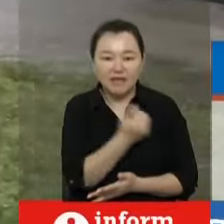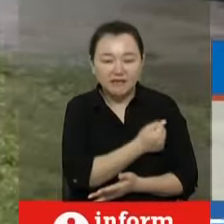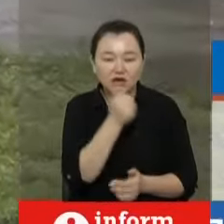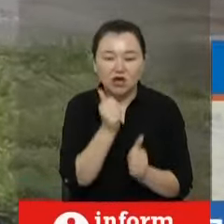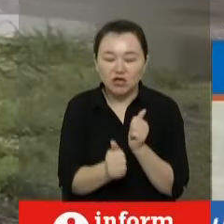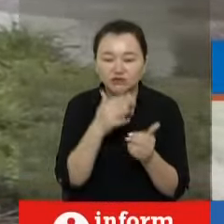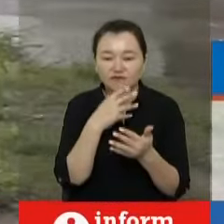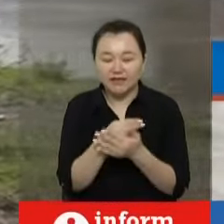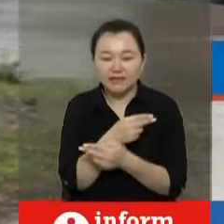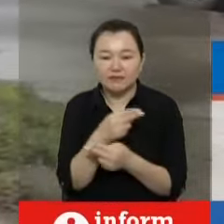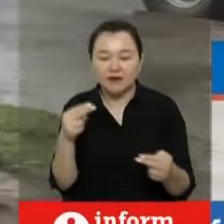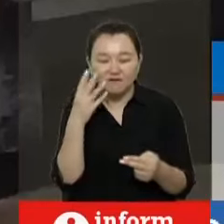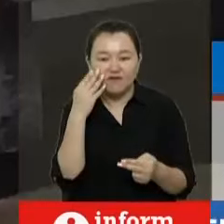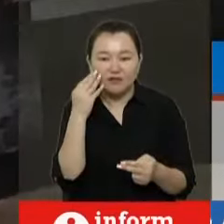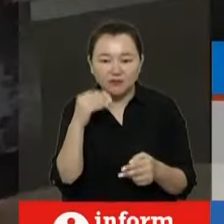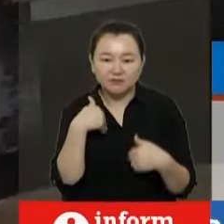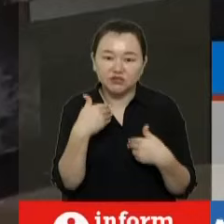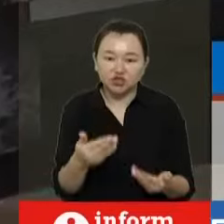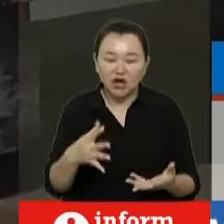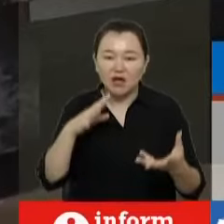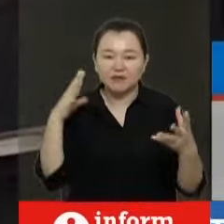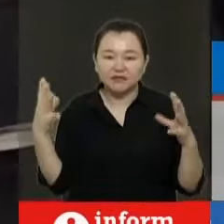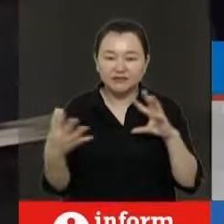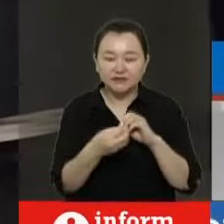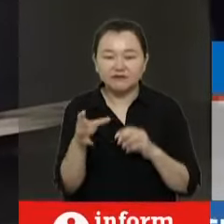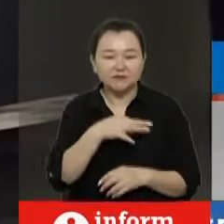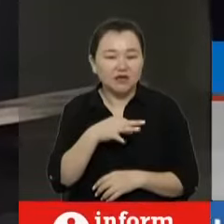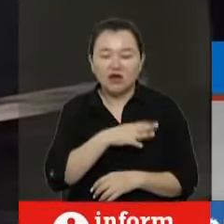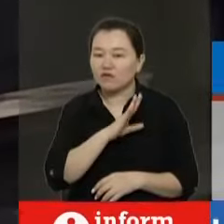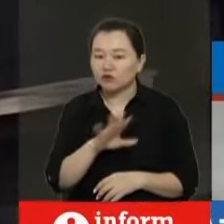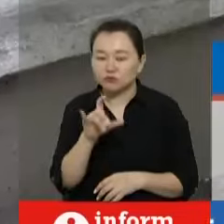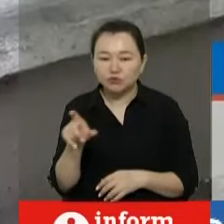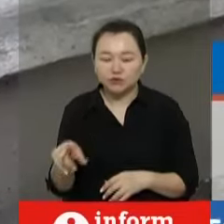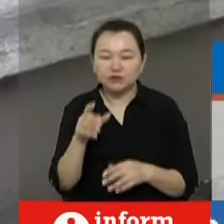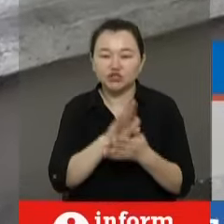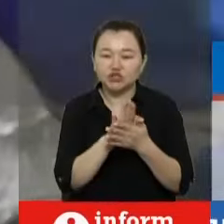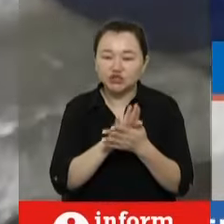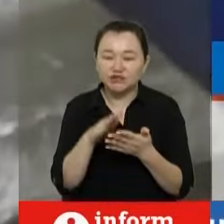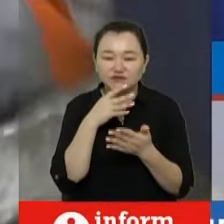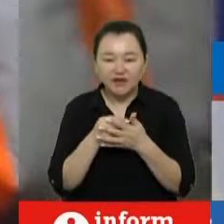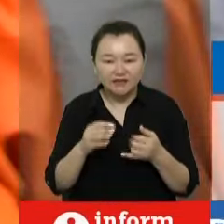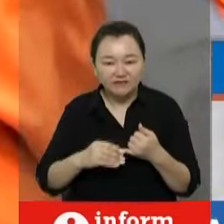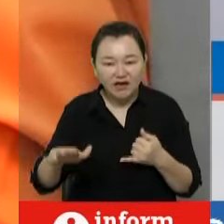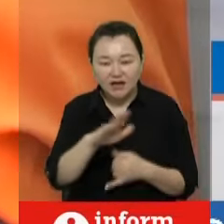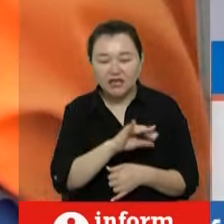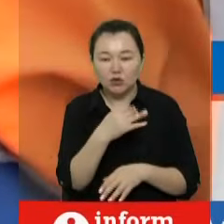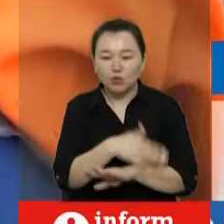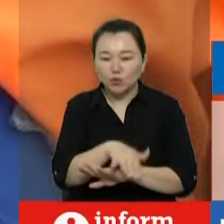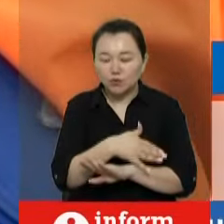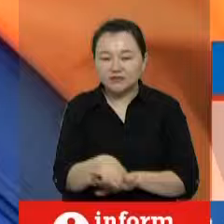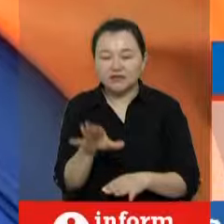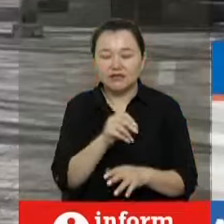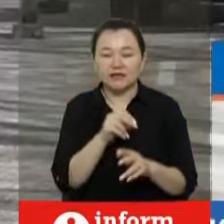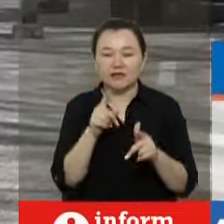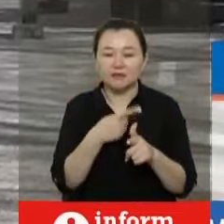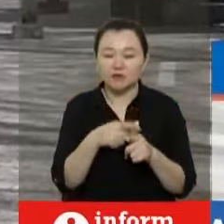своей особой тематике. В Алматы предложили объединиться всем неравнодушным жителям, облагородить и очистить свои дворы и улицы. Все мероприятия от имени